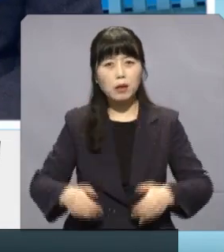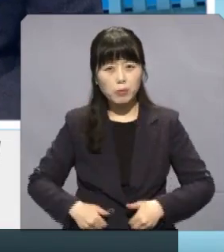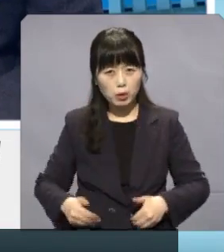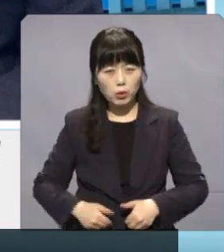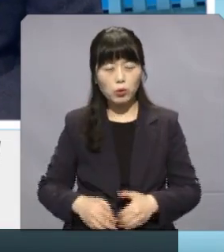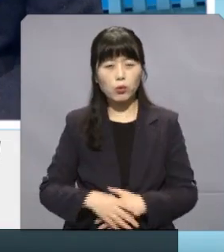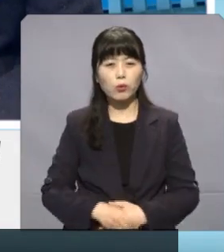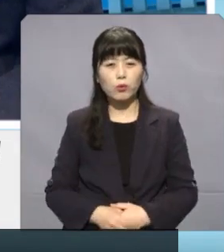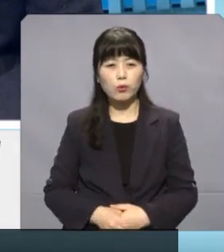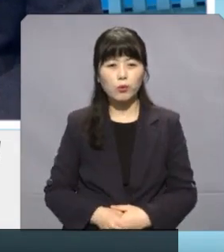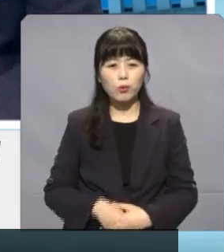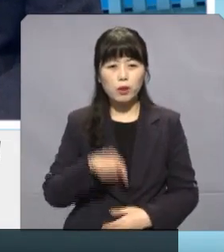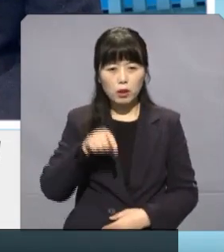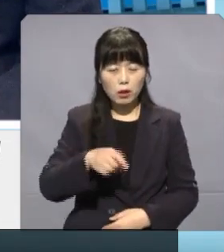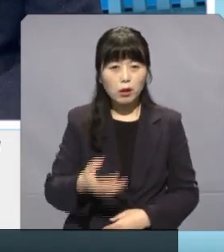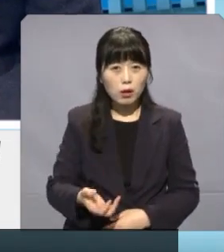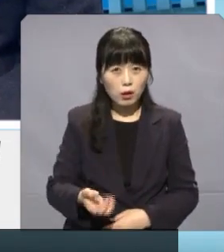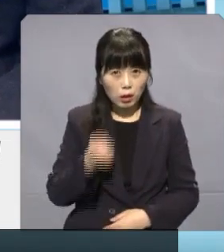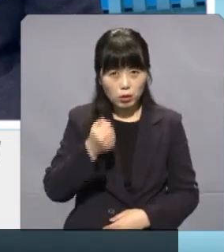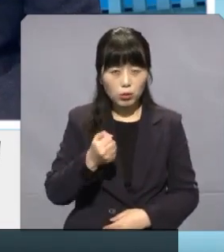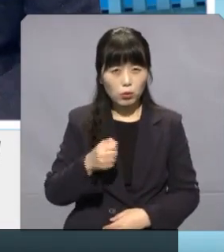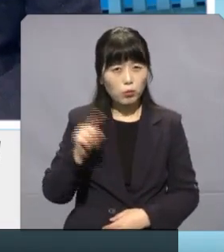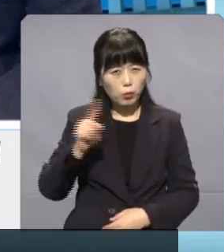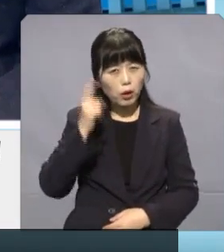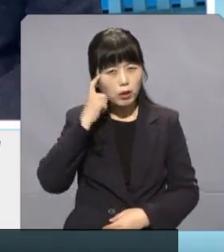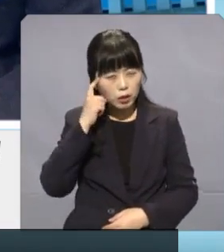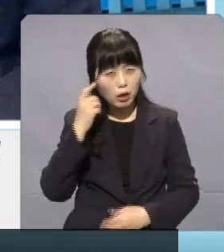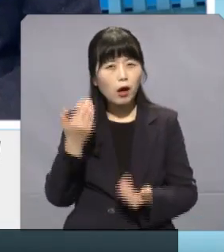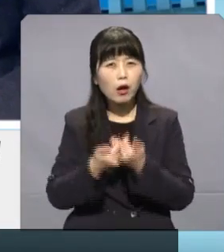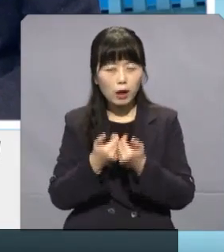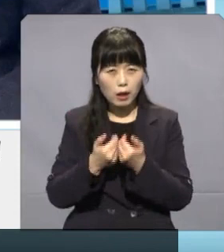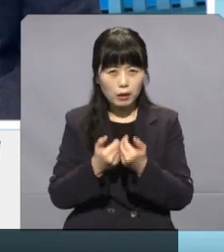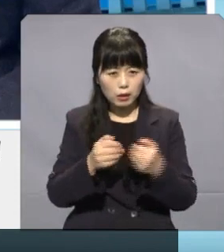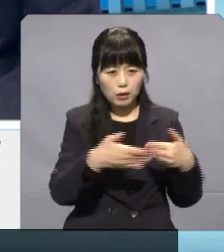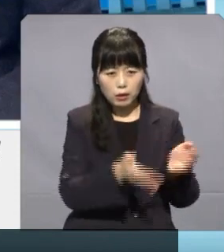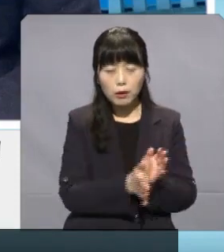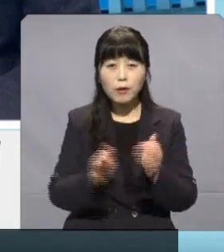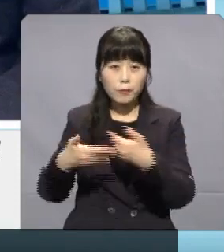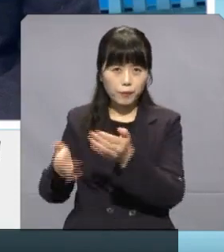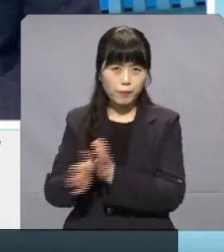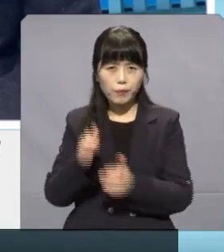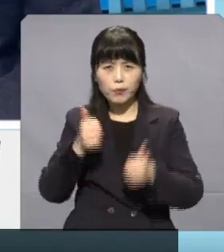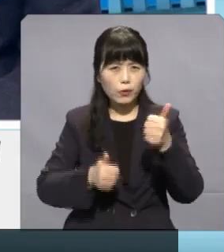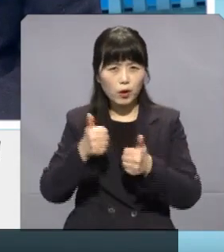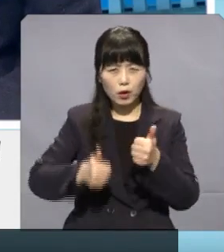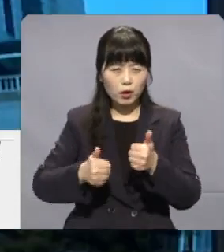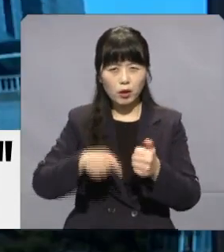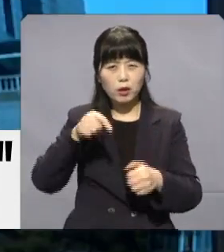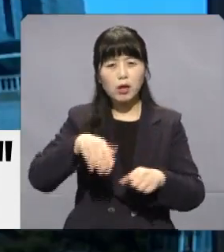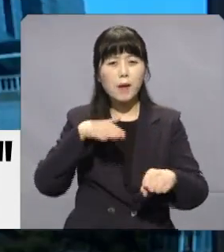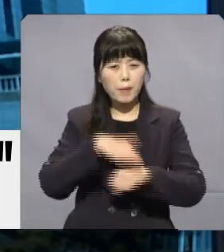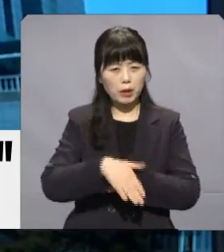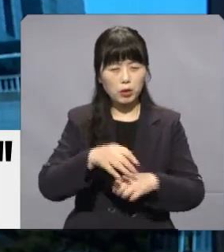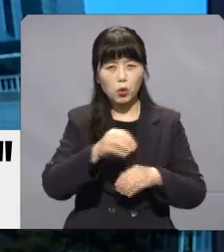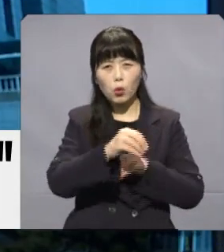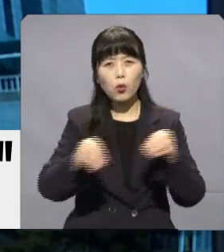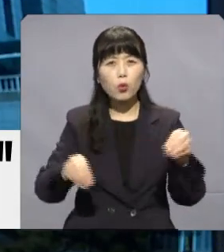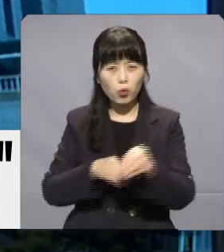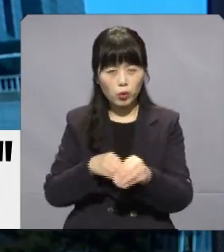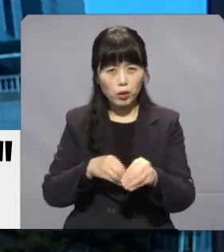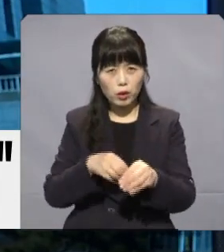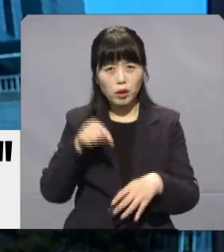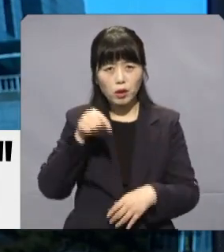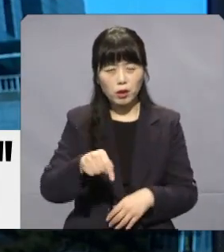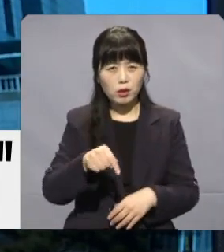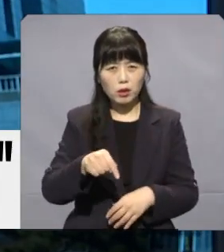그렇기 때문에 이것을 어떤 그 이념 가격 등 또는 진영 대결로 몰아가는 그런 방식은 오히려 논의의